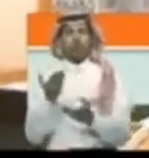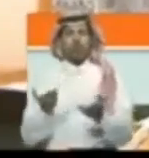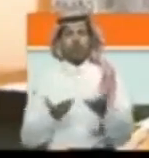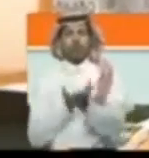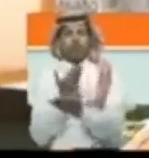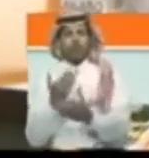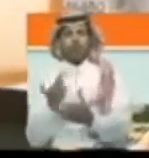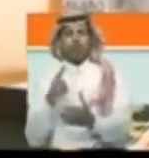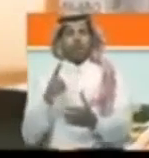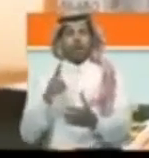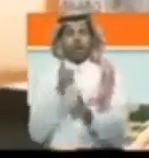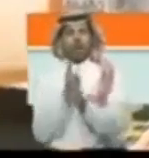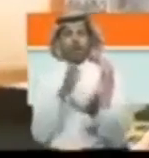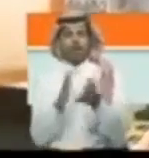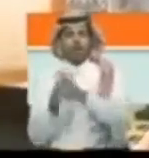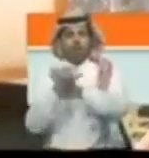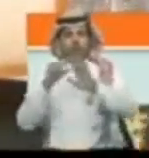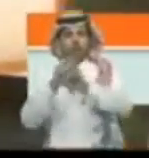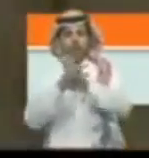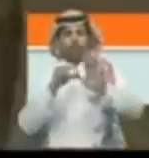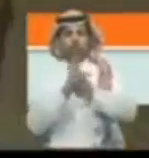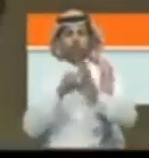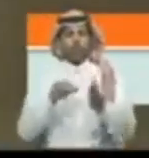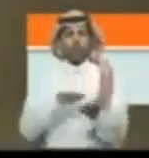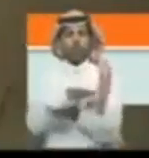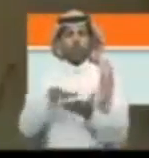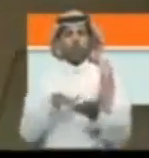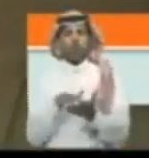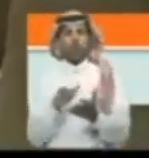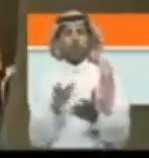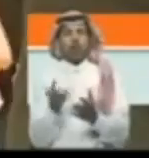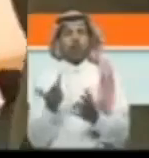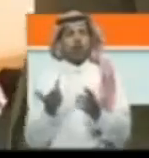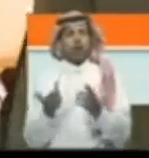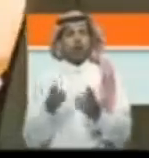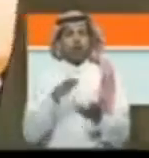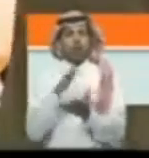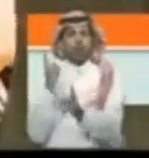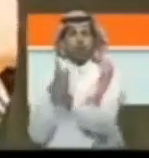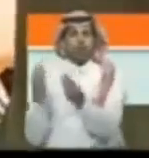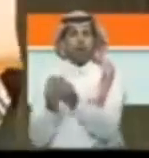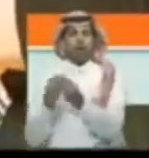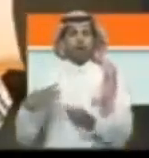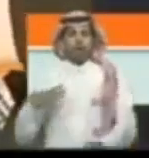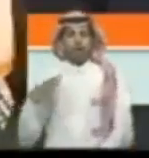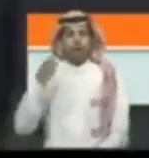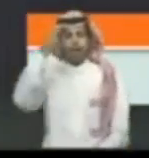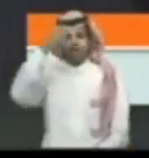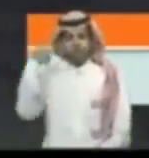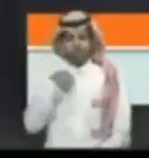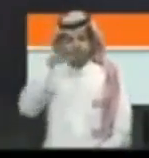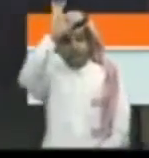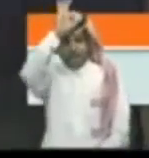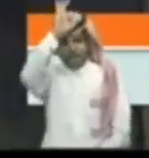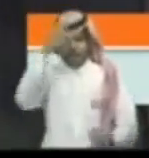البلدين وبحث مستجدات الأحداث في المنطقة. حضر الاستقبال صاحب السمو الملكي الأمير عبد العزيز بن سعود بن نايف بن